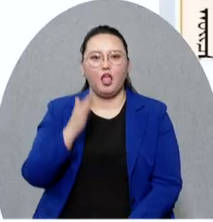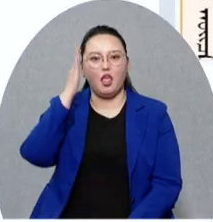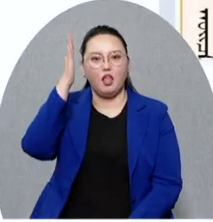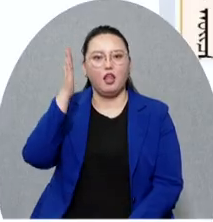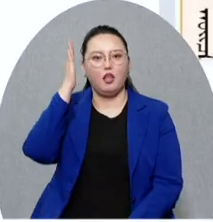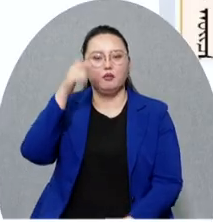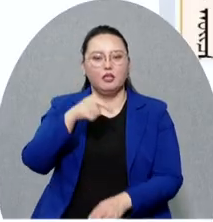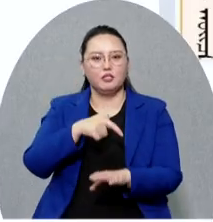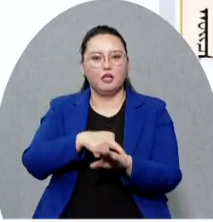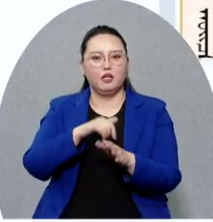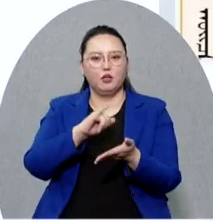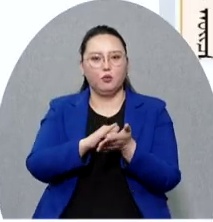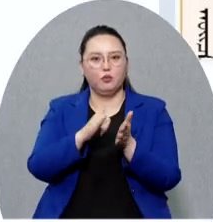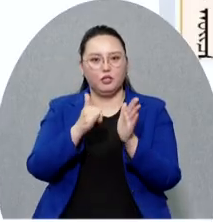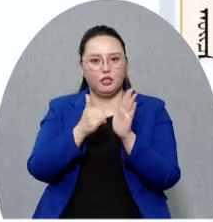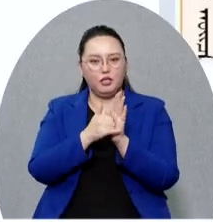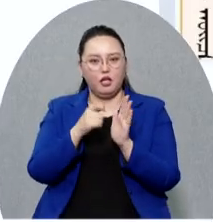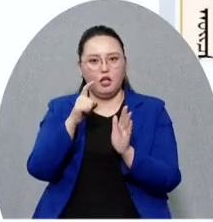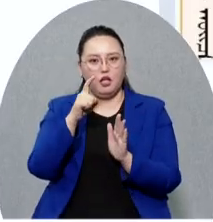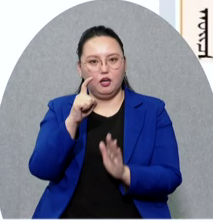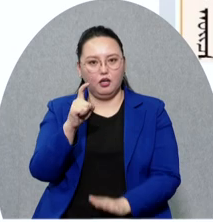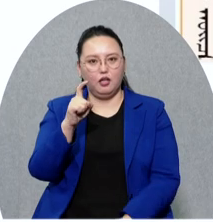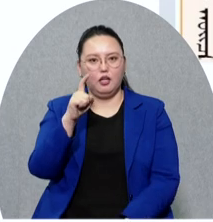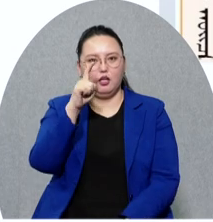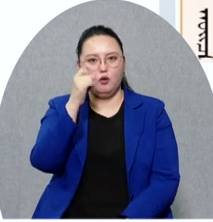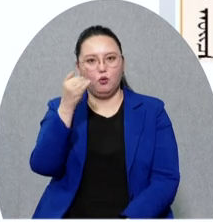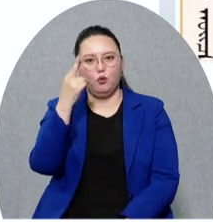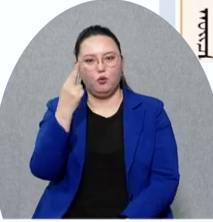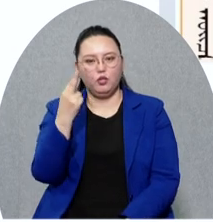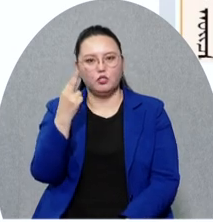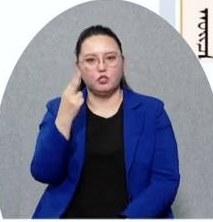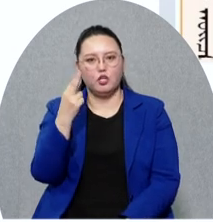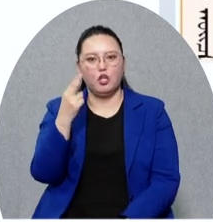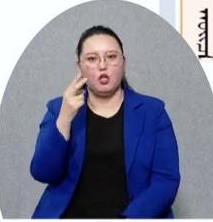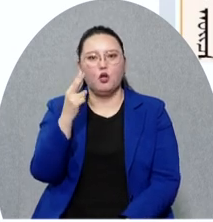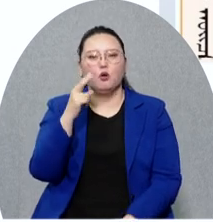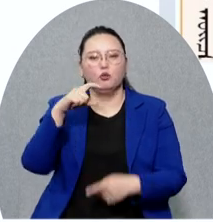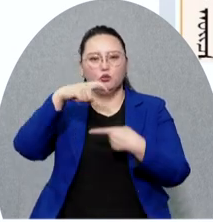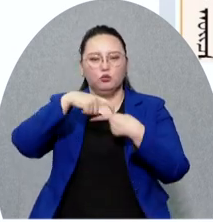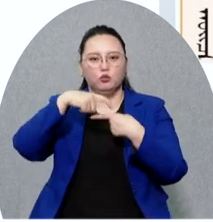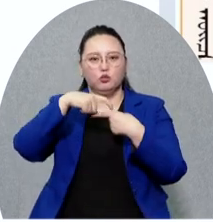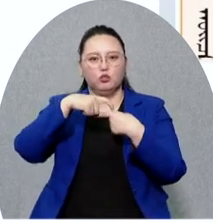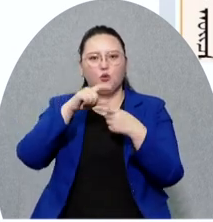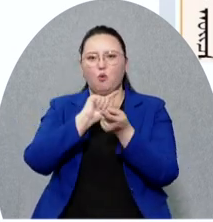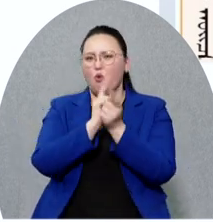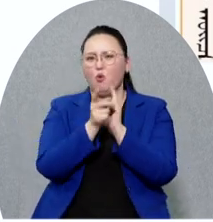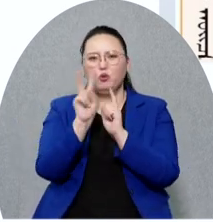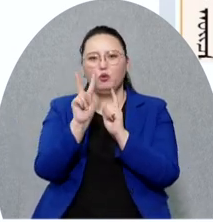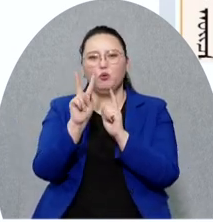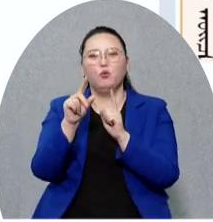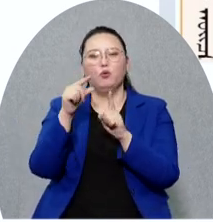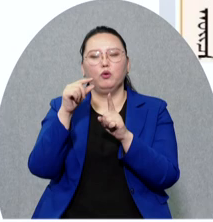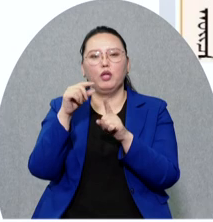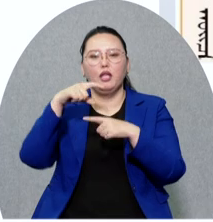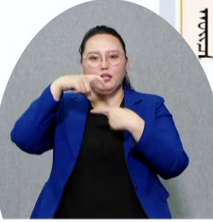Ирээдүй цагийн утгатай хуу хүү, хуйц хүйц нөхцлүүд эс хувилгагч усгаар эхэлсэн залгуур учраас